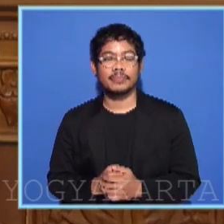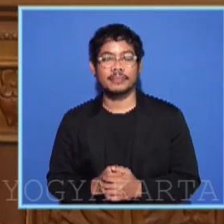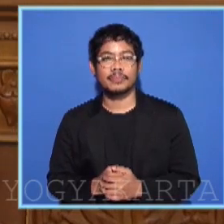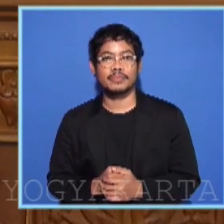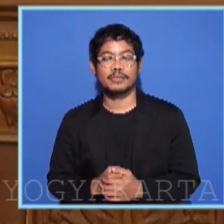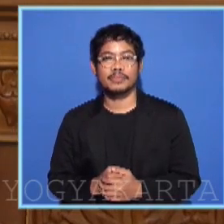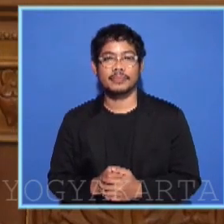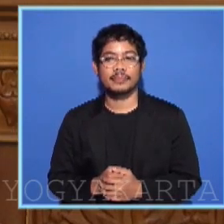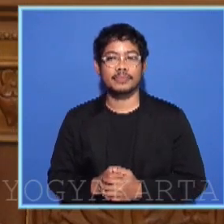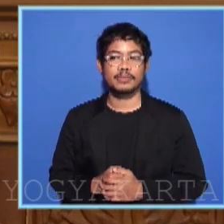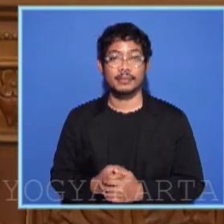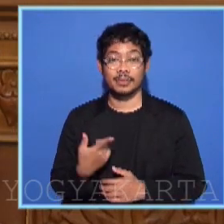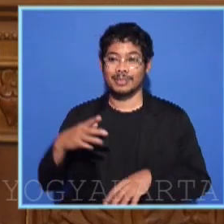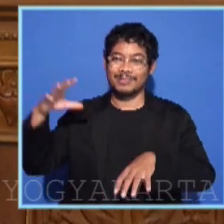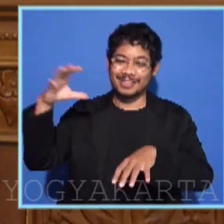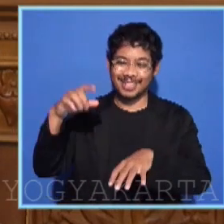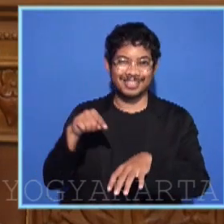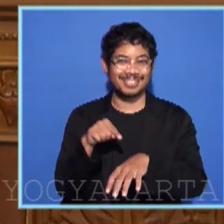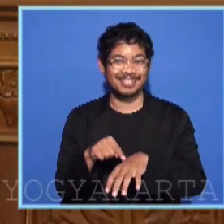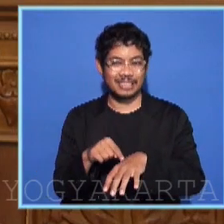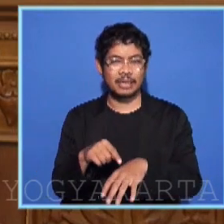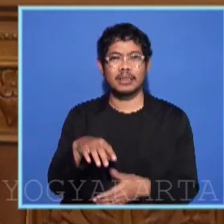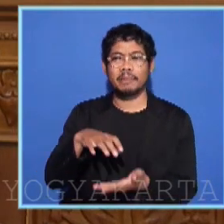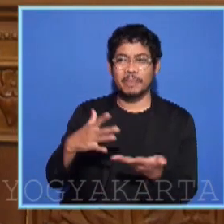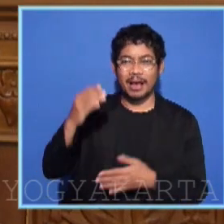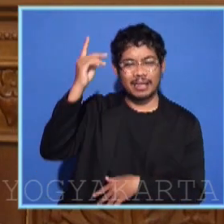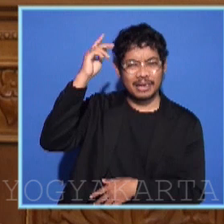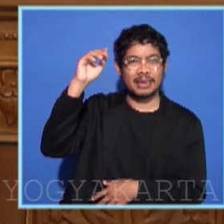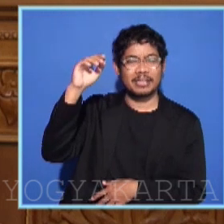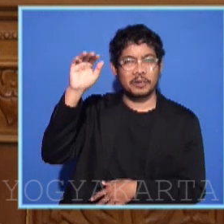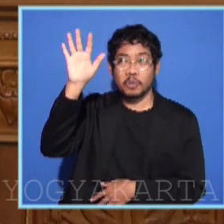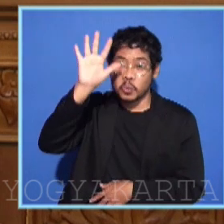m MS ketiajin pirantiah tetanen